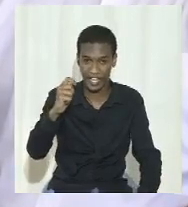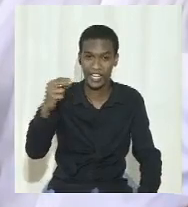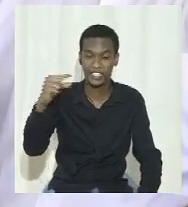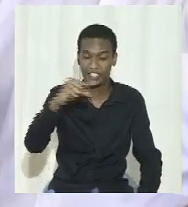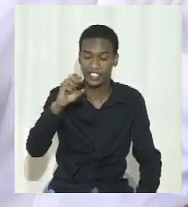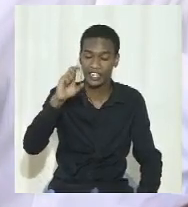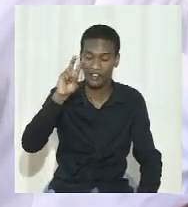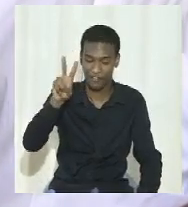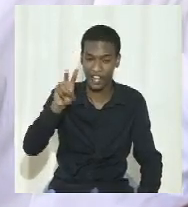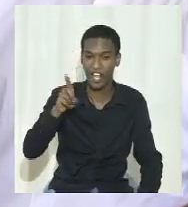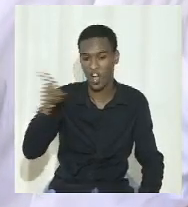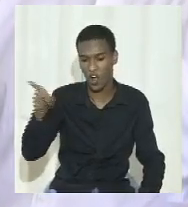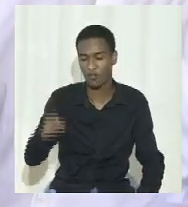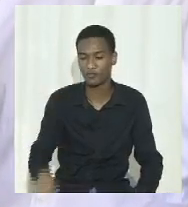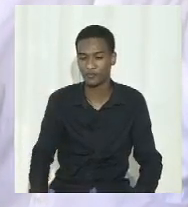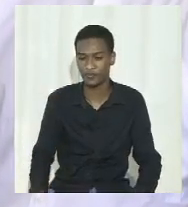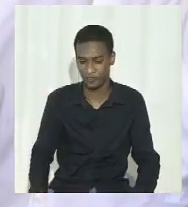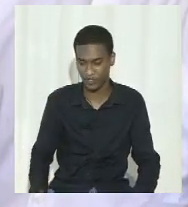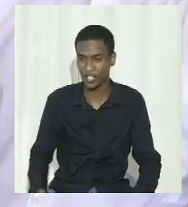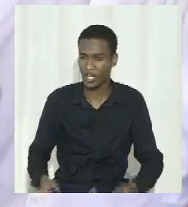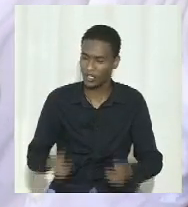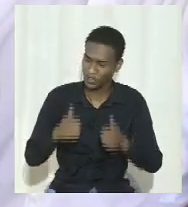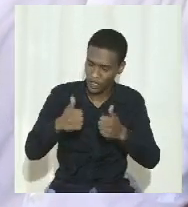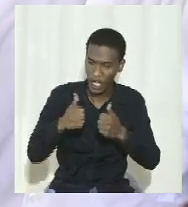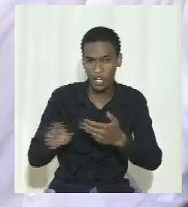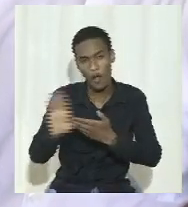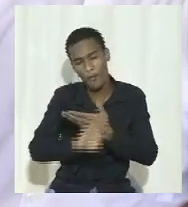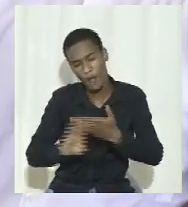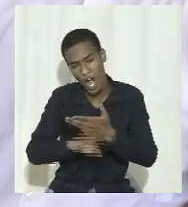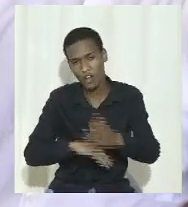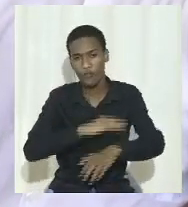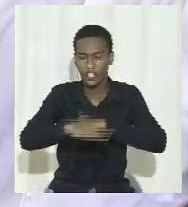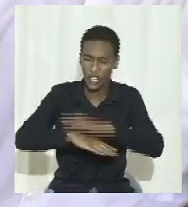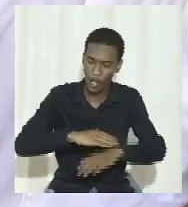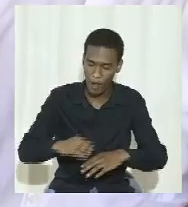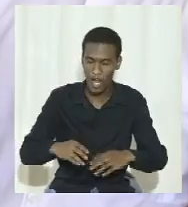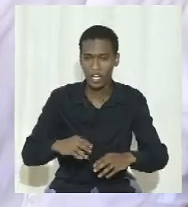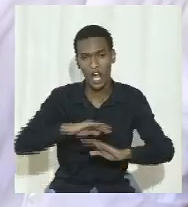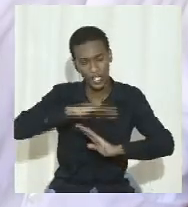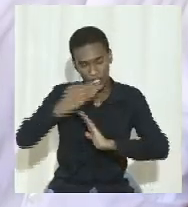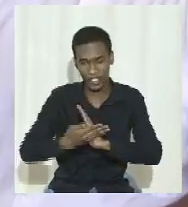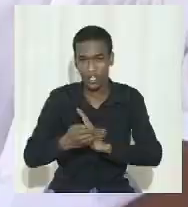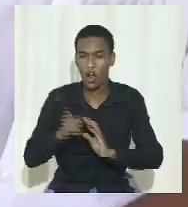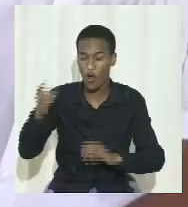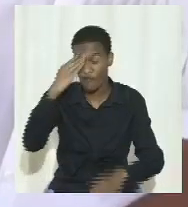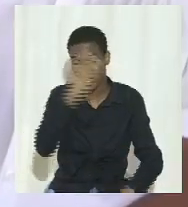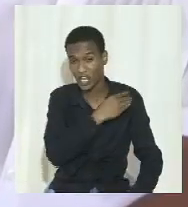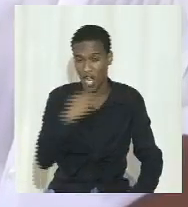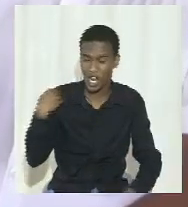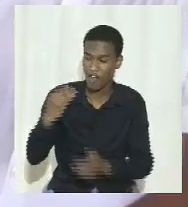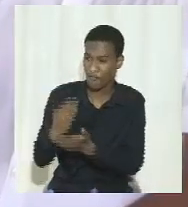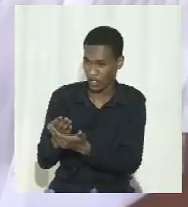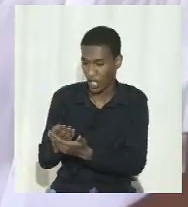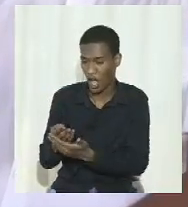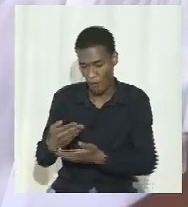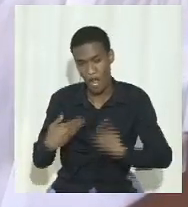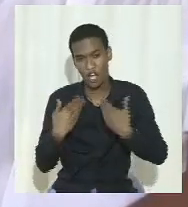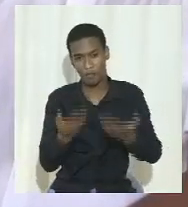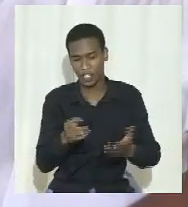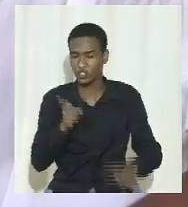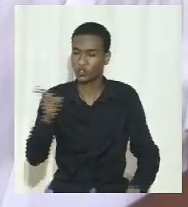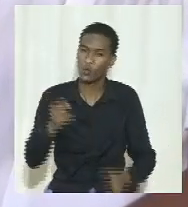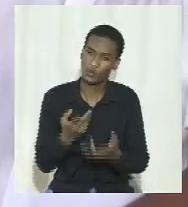fepetra ara-pahasalamana jiaby napetraky ny fitondram-panjakana dia izay zany ny tegna